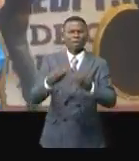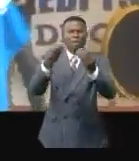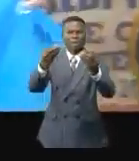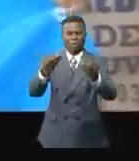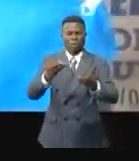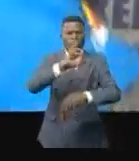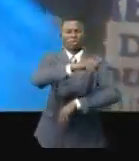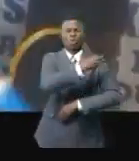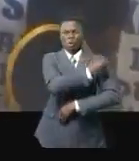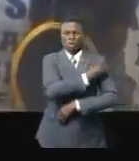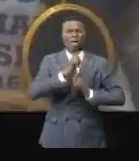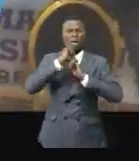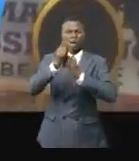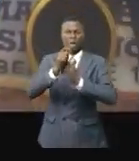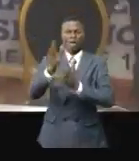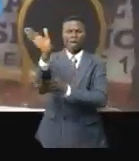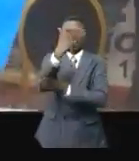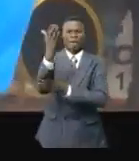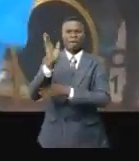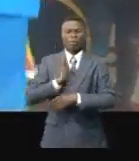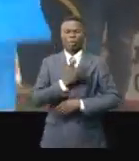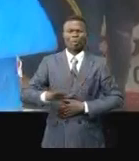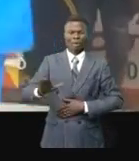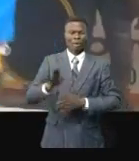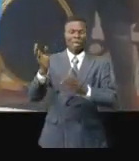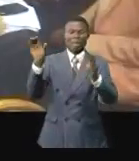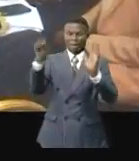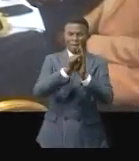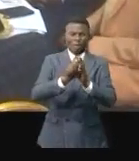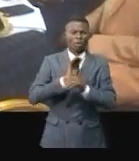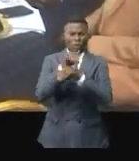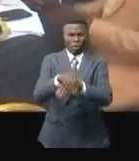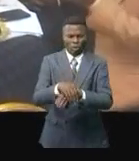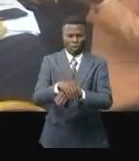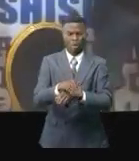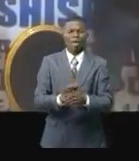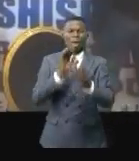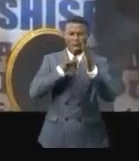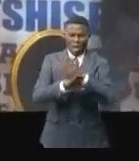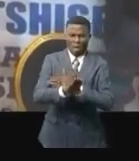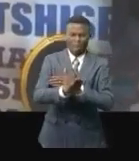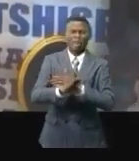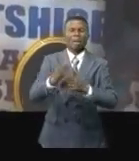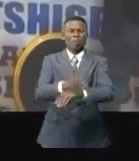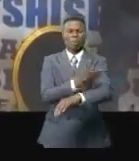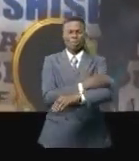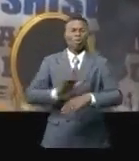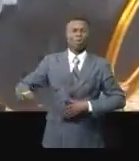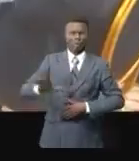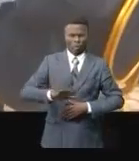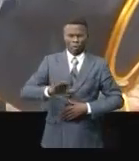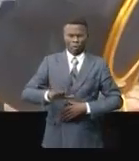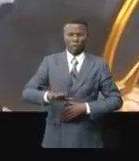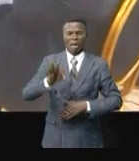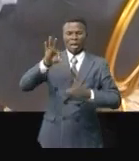note de marque un cadeau d'un drapeau du pays, symbole de son engagement et de son implication pour la bonne marche du pays, doublé de son